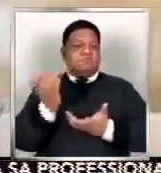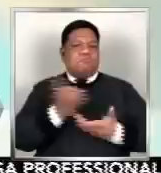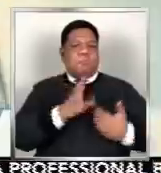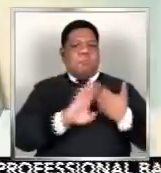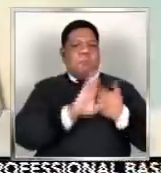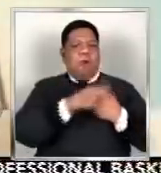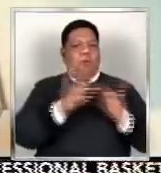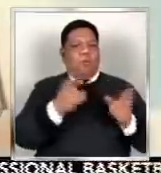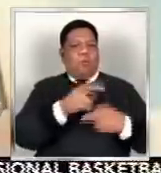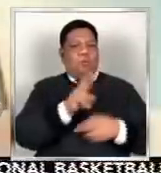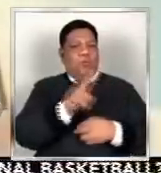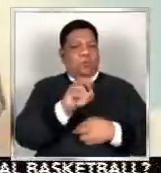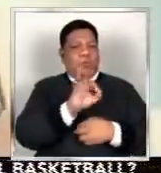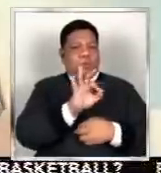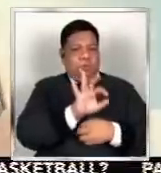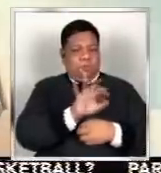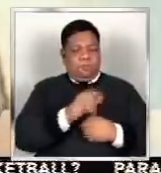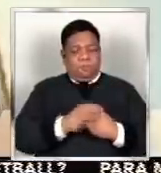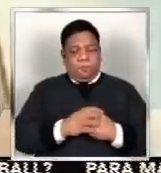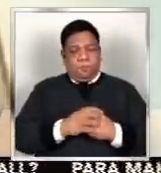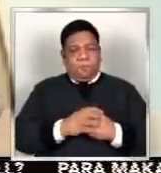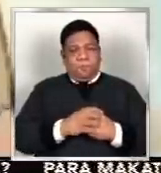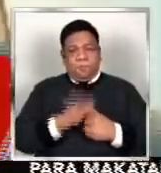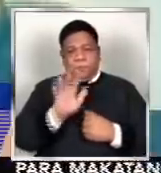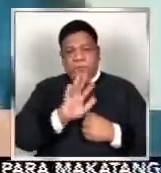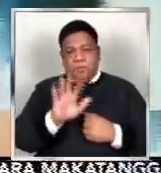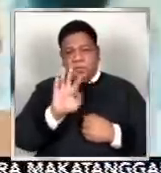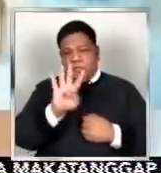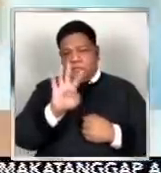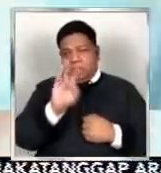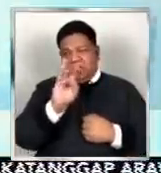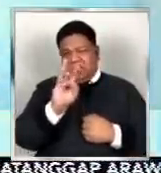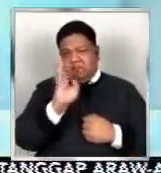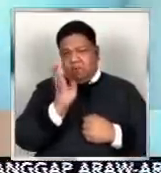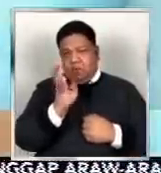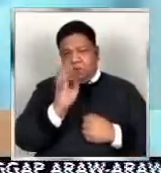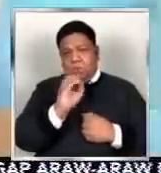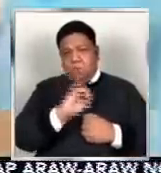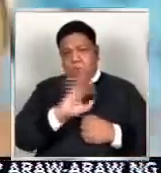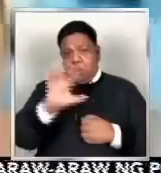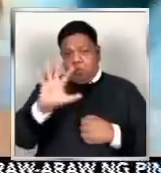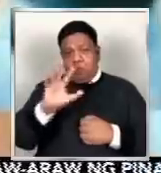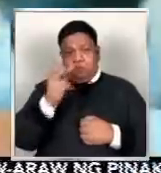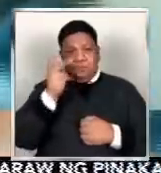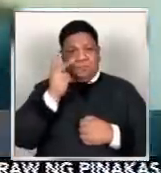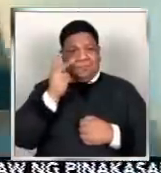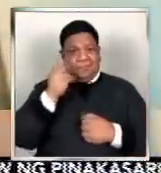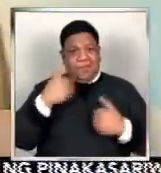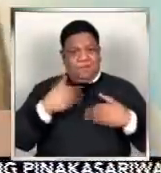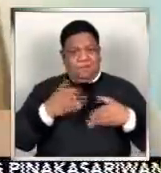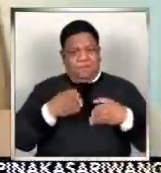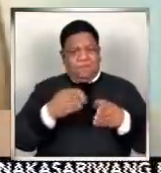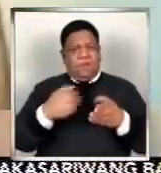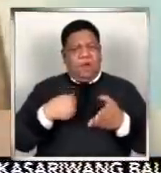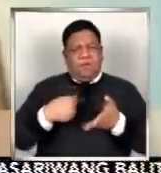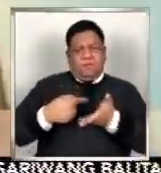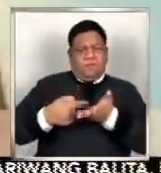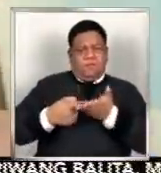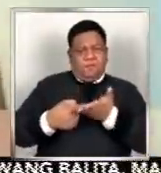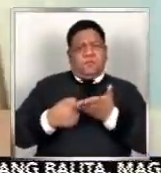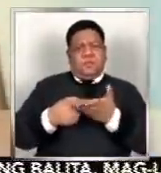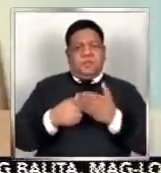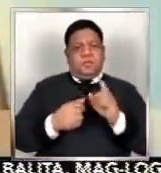2209. Bandang 6:40 AM, makikita sa hallway ng hotel na tila nagtatalo ang kasama ni Dacera sa